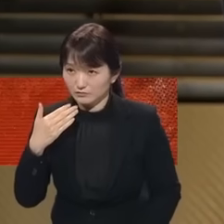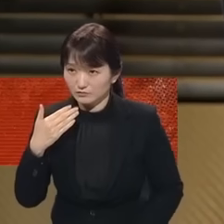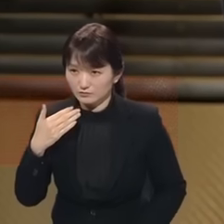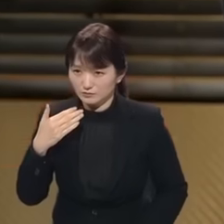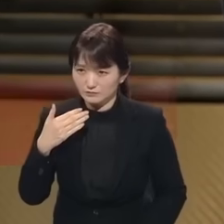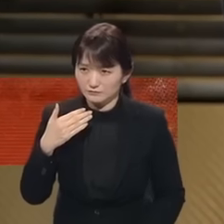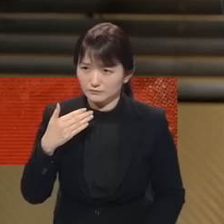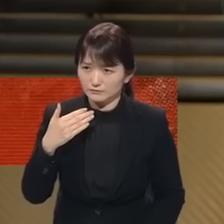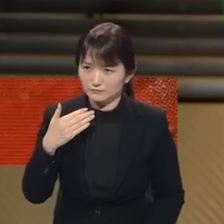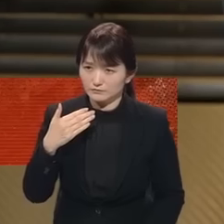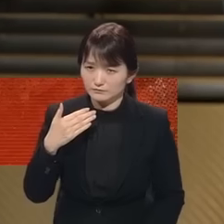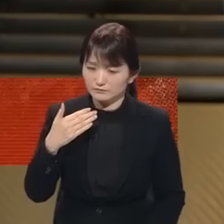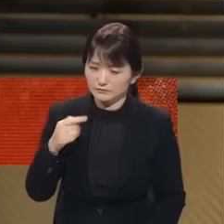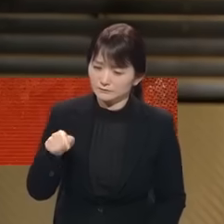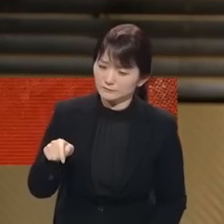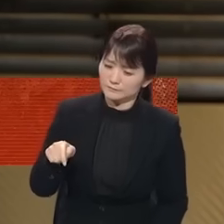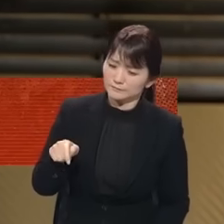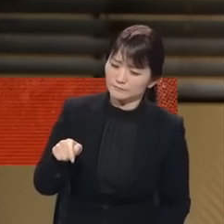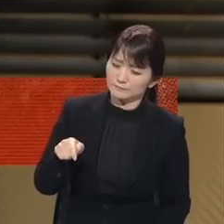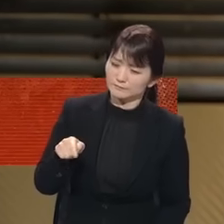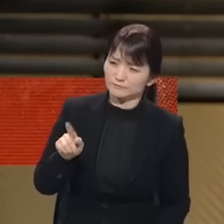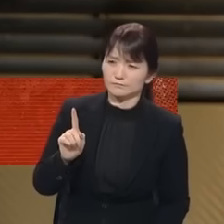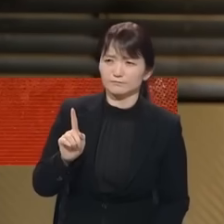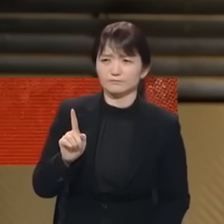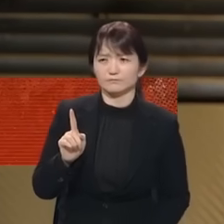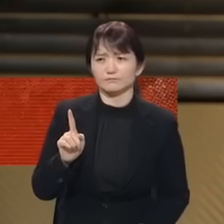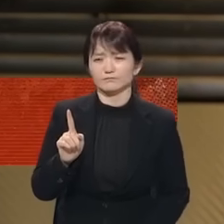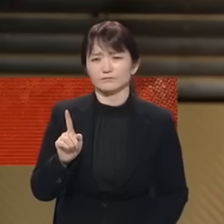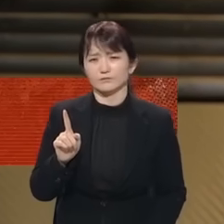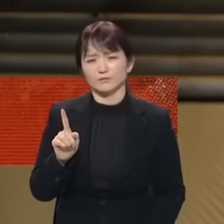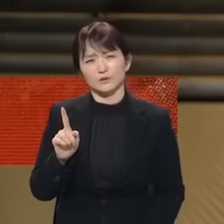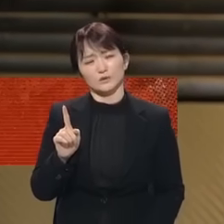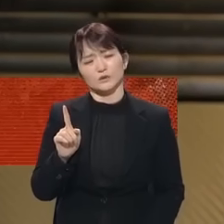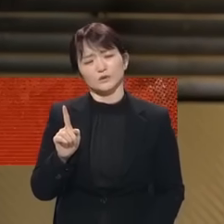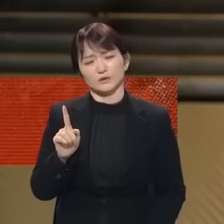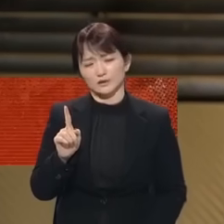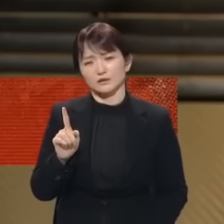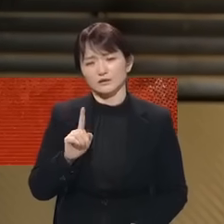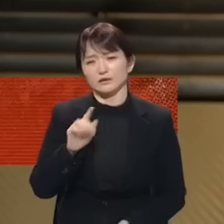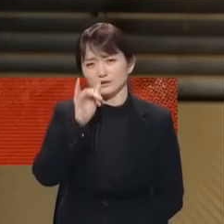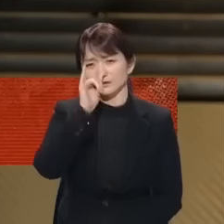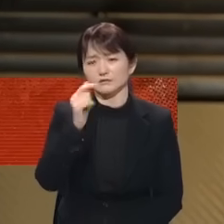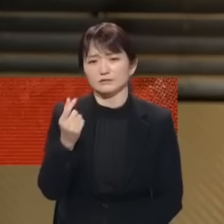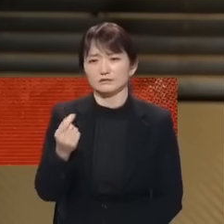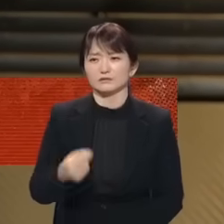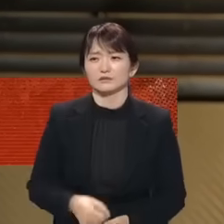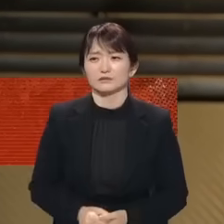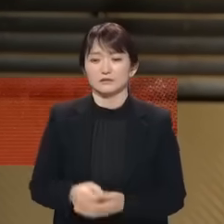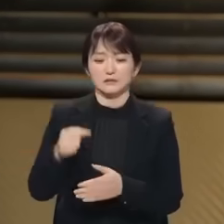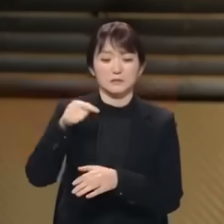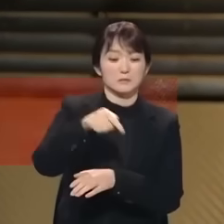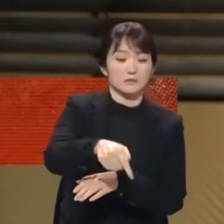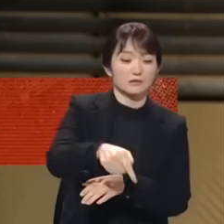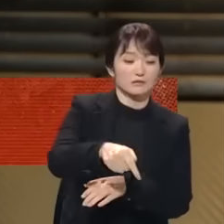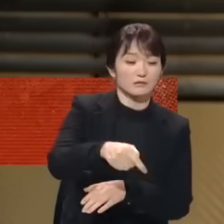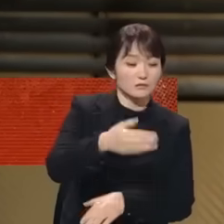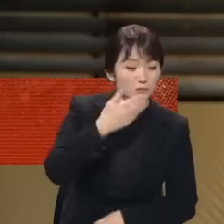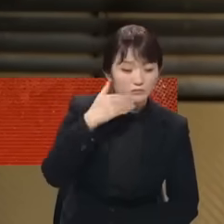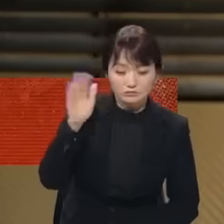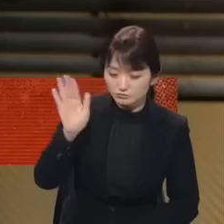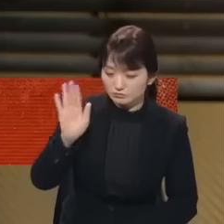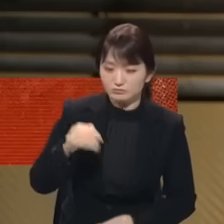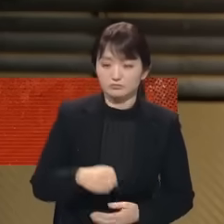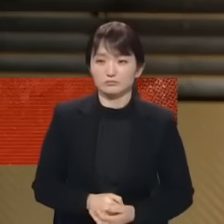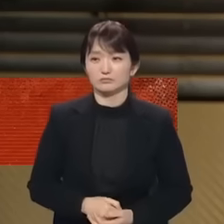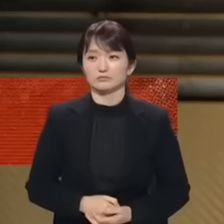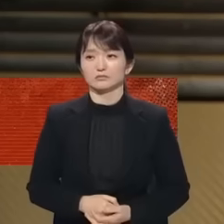집착 아 뭐 먹는 거에 대해서 되게 뭐 뭐 뭐가 있었는 거 같아요이 밖에 나가서 먹자 해도 안 먹고 또